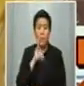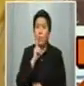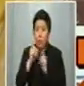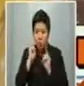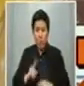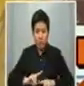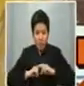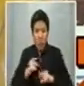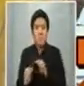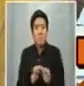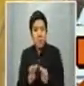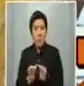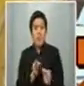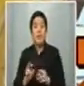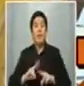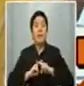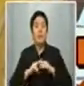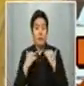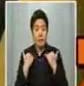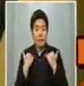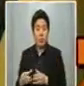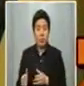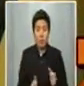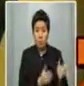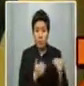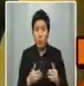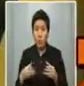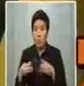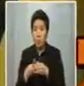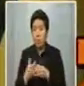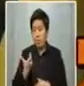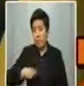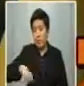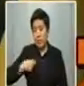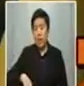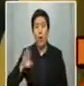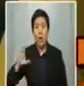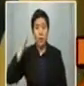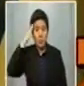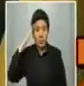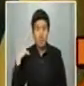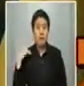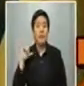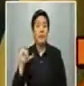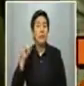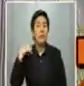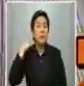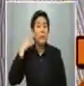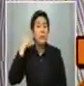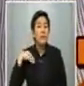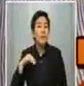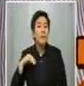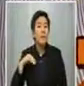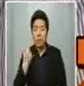าวหาก็จะต้องมาชี้แจงเองขณะที่ทางฝ่ายทีมทนายความนะฮะของอดีตนายกคุณพิชิตชื่นบานก็บอกว่า